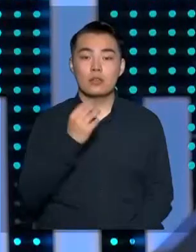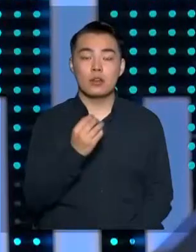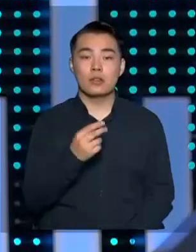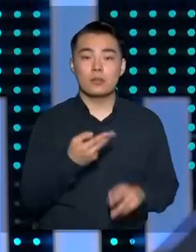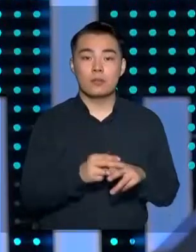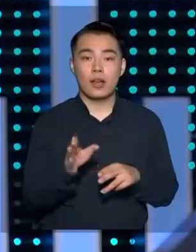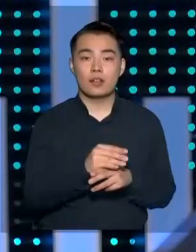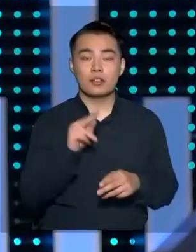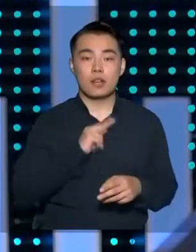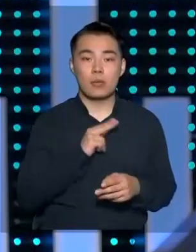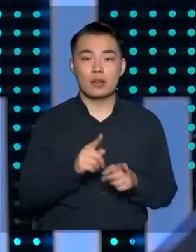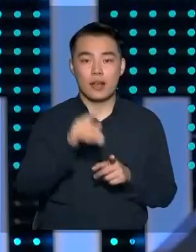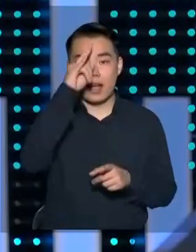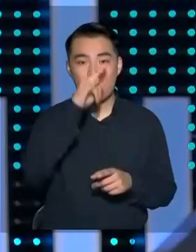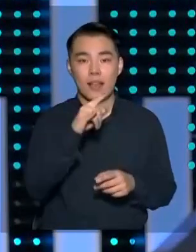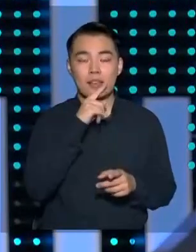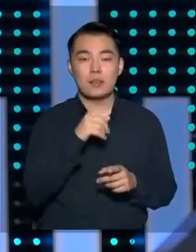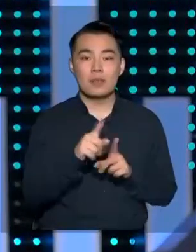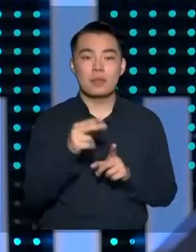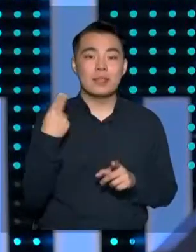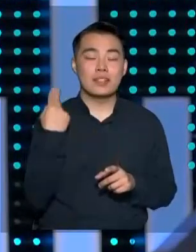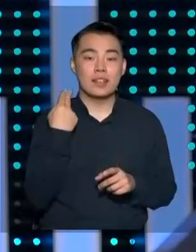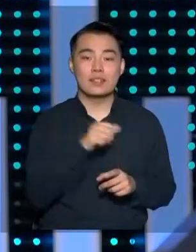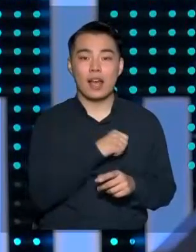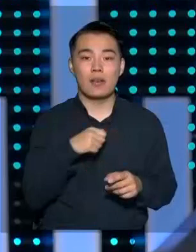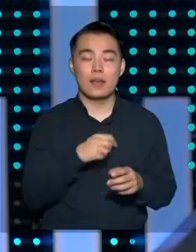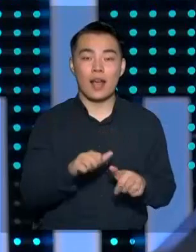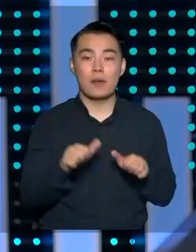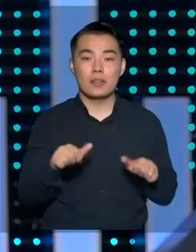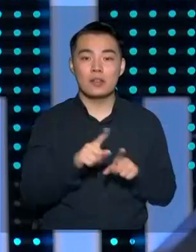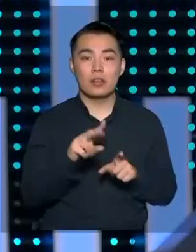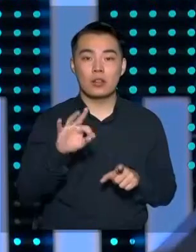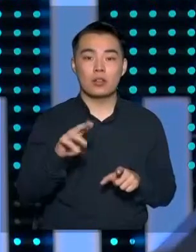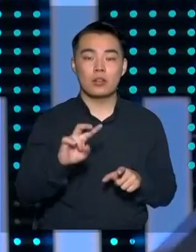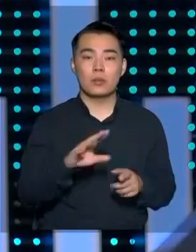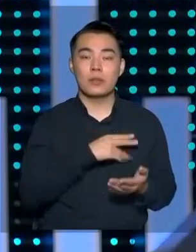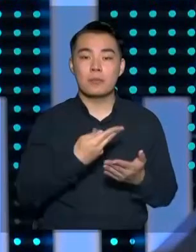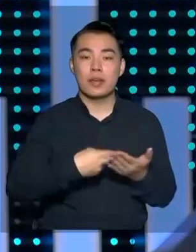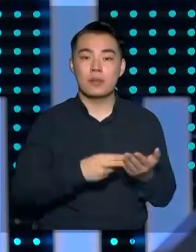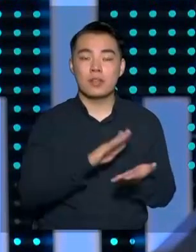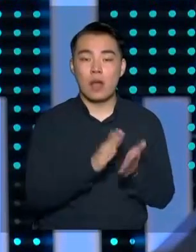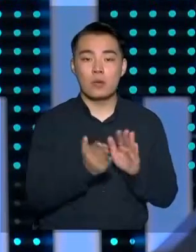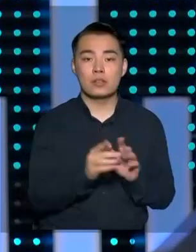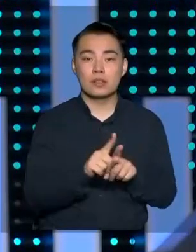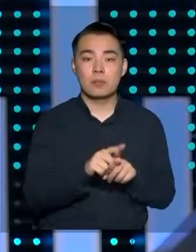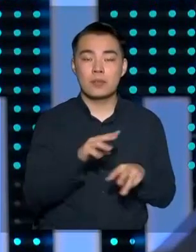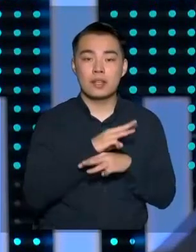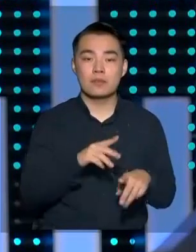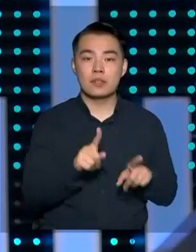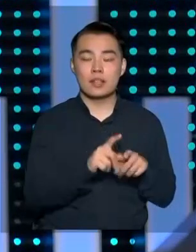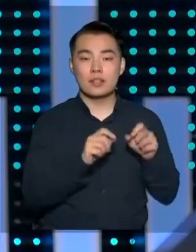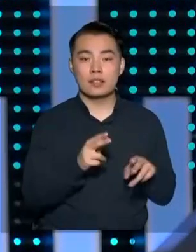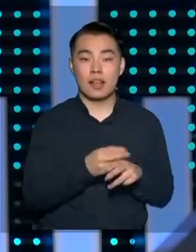Накануне в ходе работы казахстанско-британской межправительственной комиссии в Лондоне был подписан меморандум между Министерством